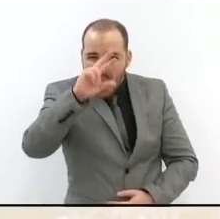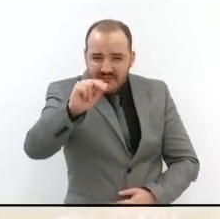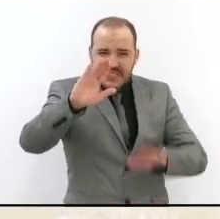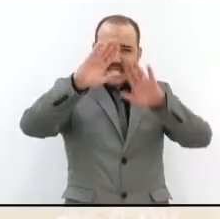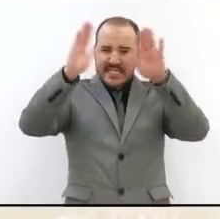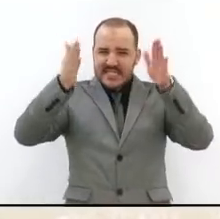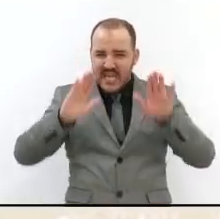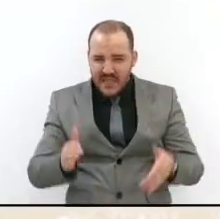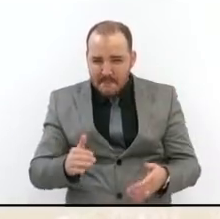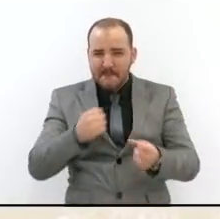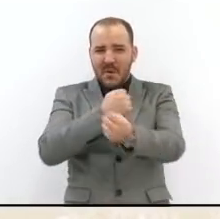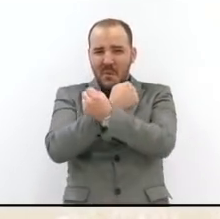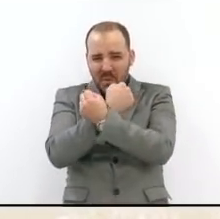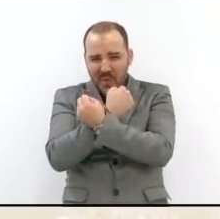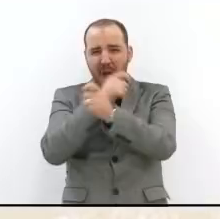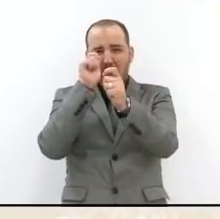من الأصنام،